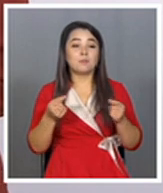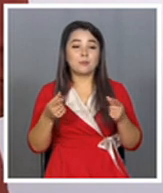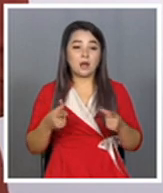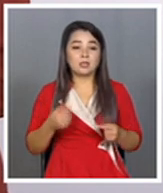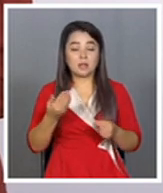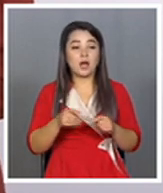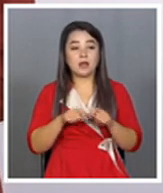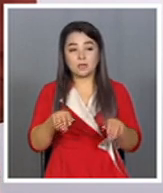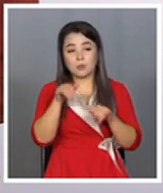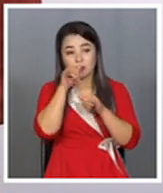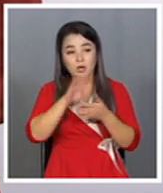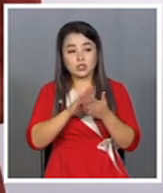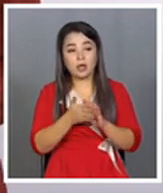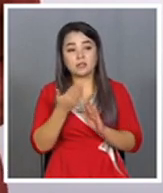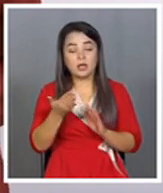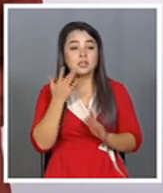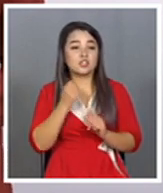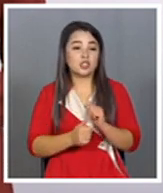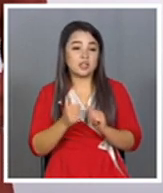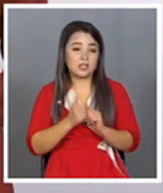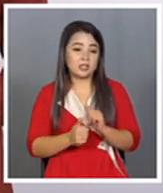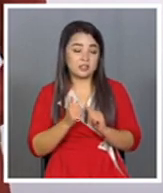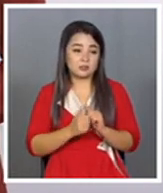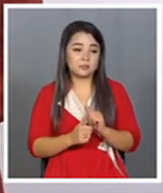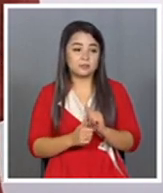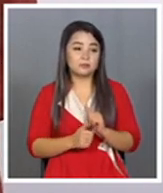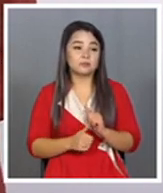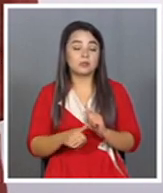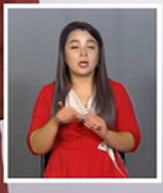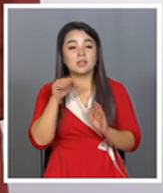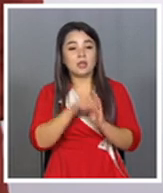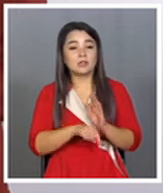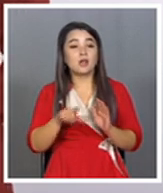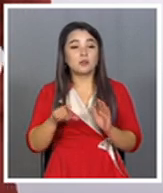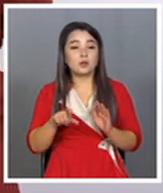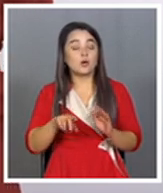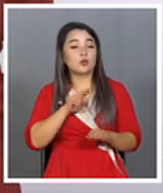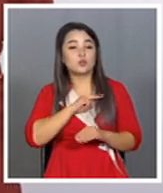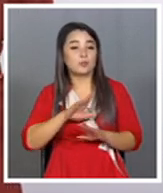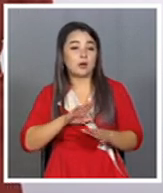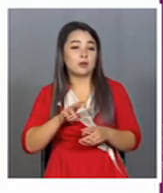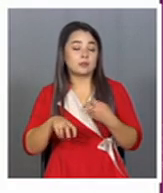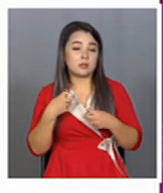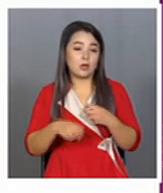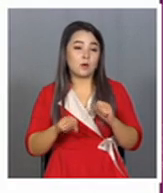Файлдардың ашылмай қалу жағдайы жиілейді. Тінтуірдің дұрыс жұмыс жасамай